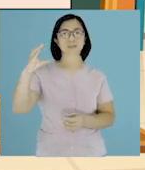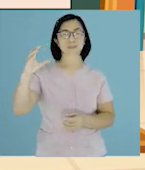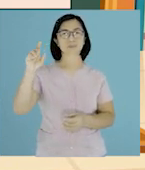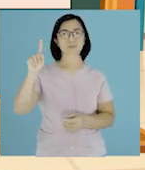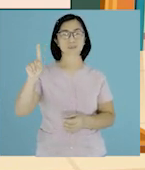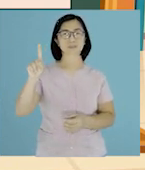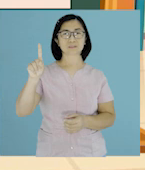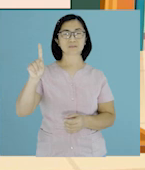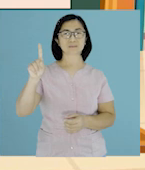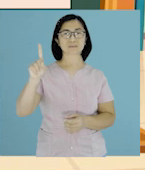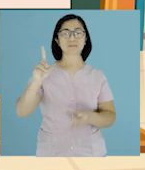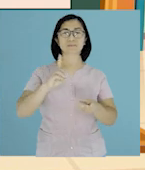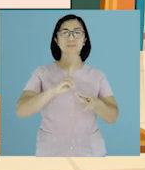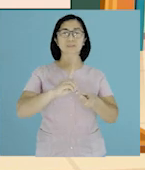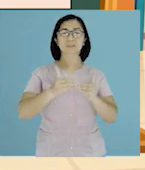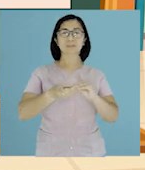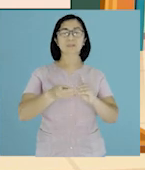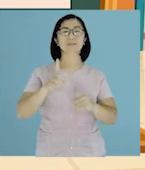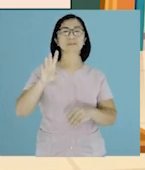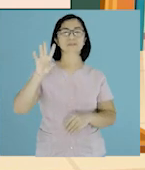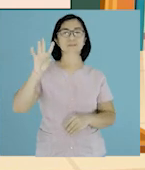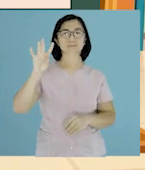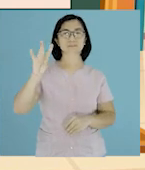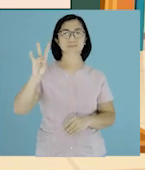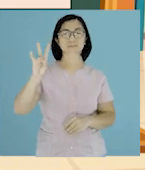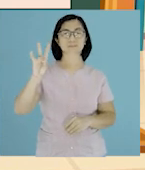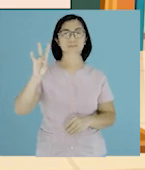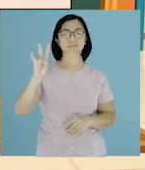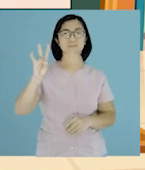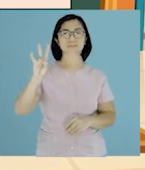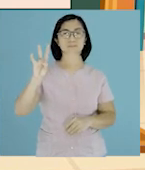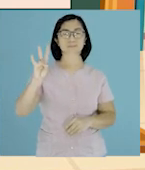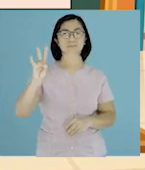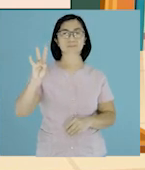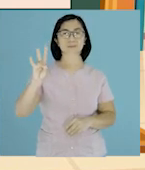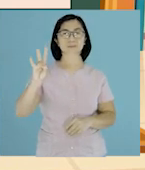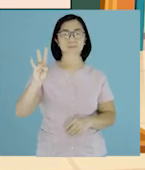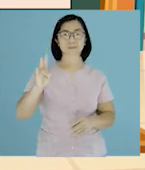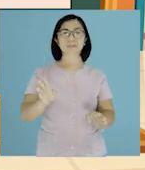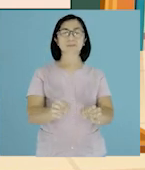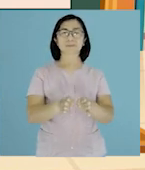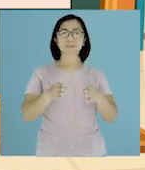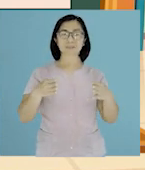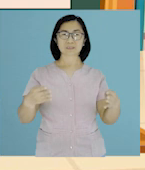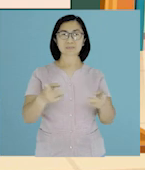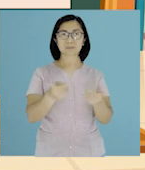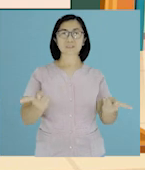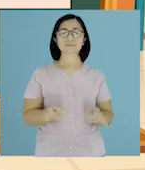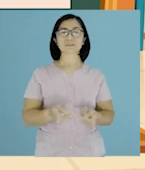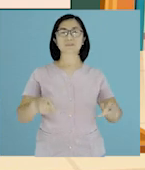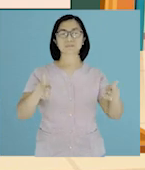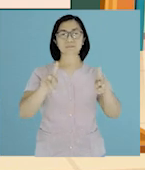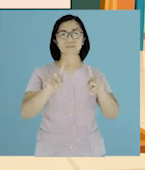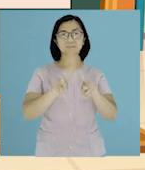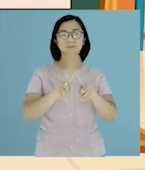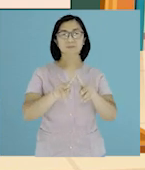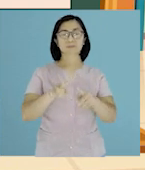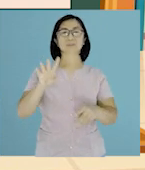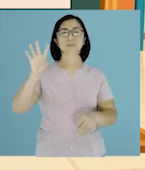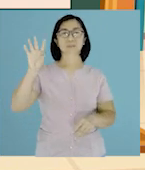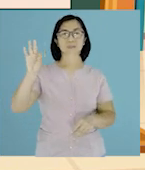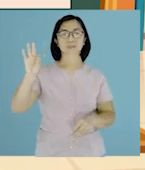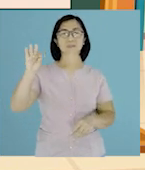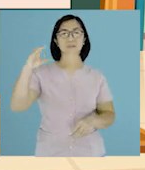Sa 701, ang digit 7 ang nasa pinakamalaking place value. Sa